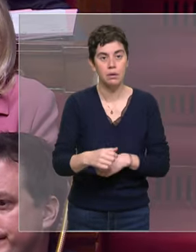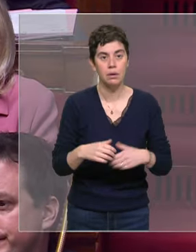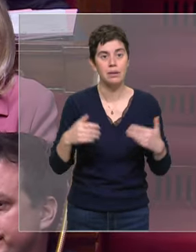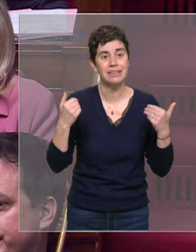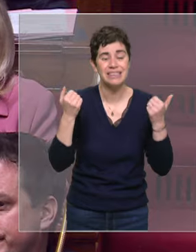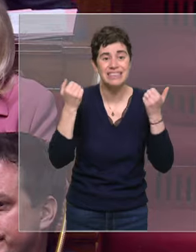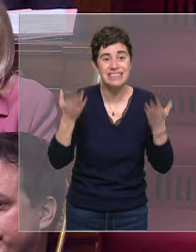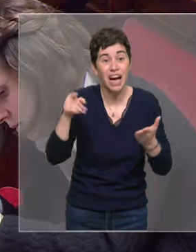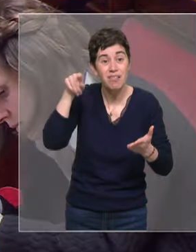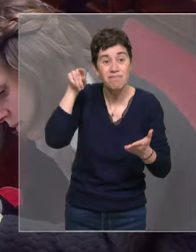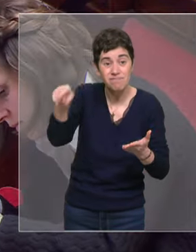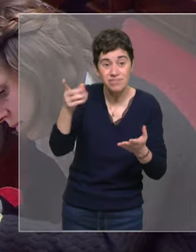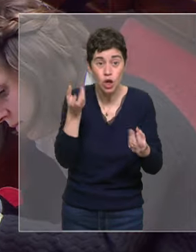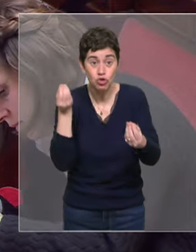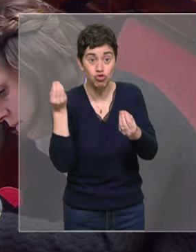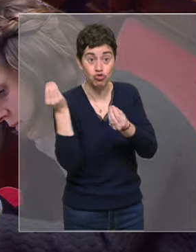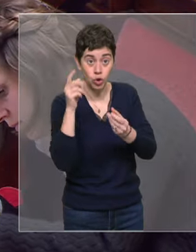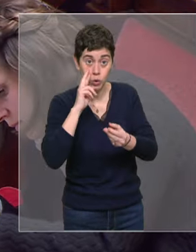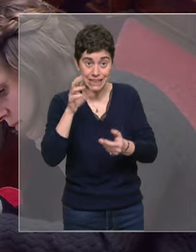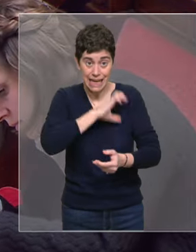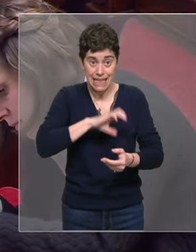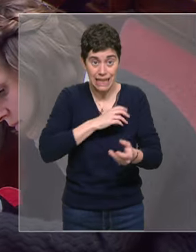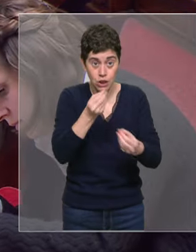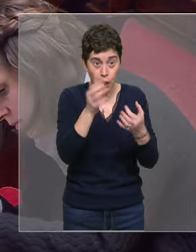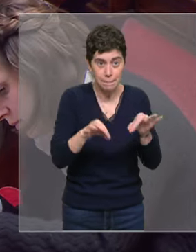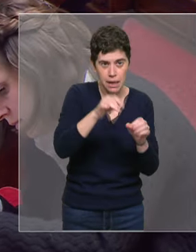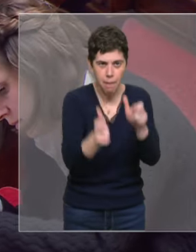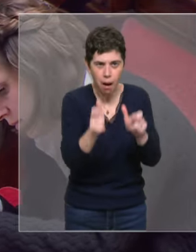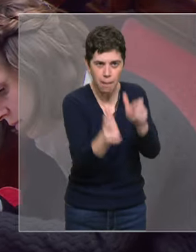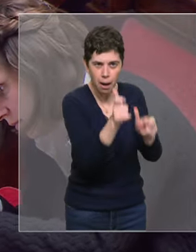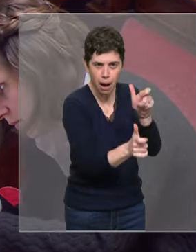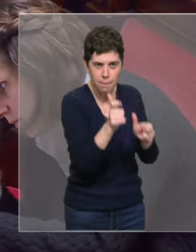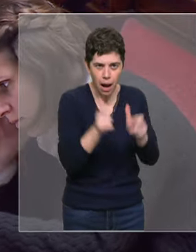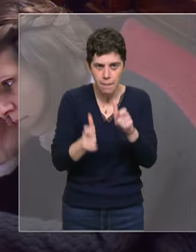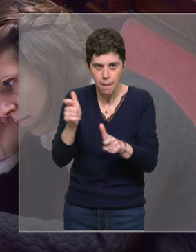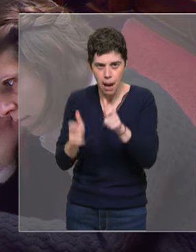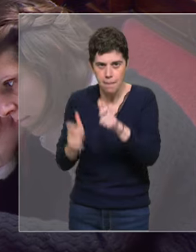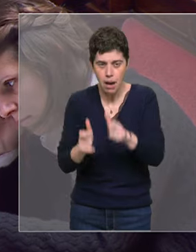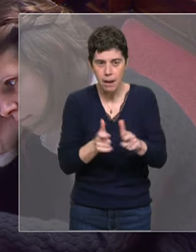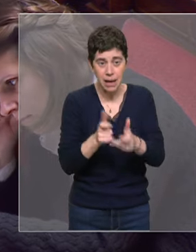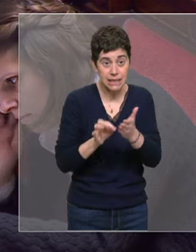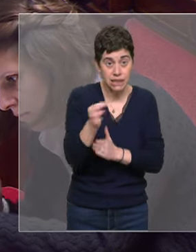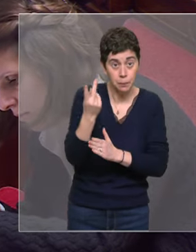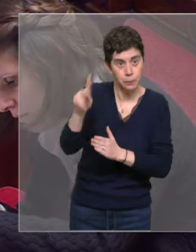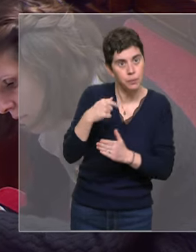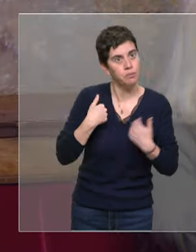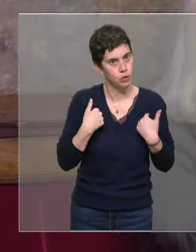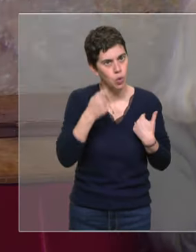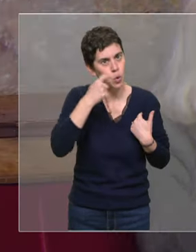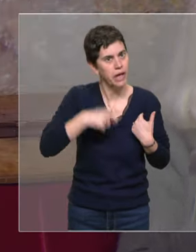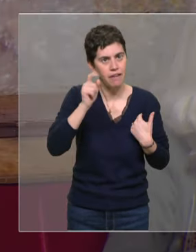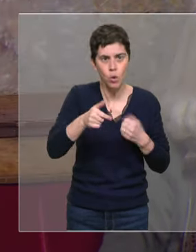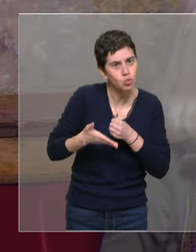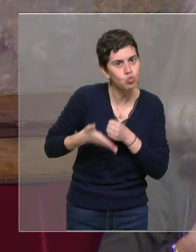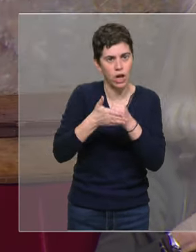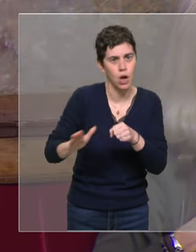Cette entreprise de déstabilisation massive, Madame Le Pen, ne s'arrêtera pas si nous ne réaffirmons pas notre soutien plein et entier aux Ukrainiens pour